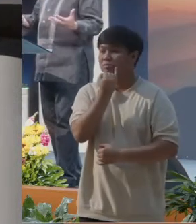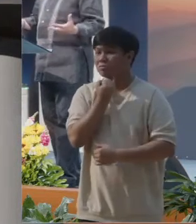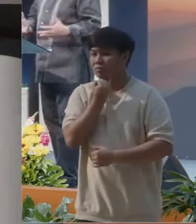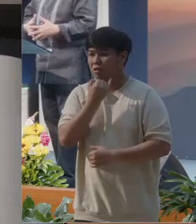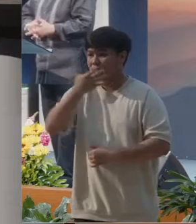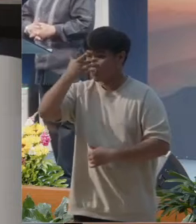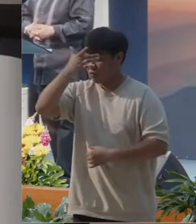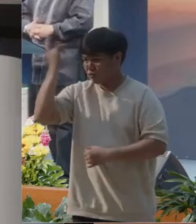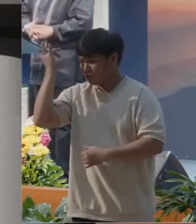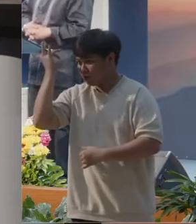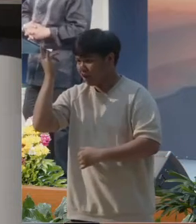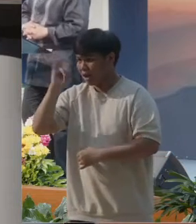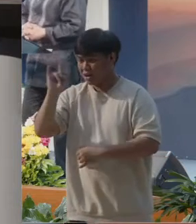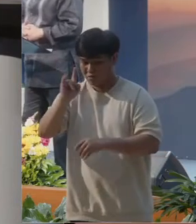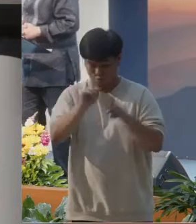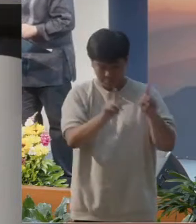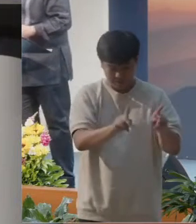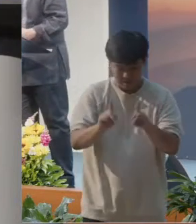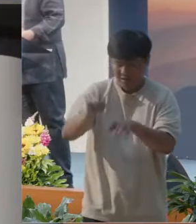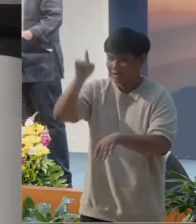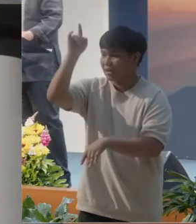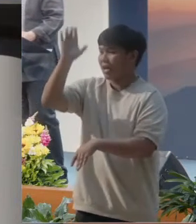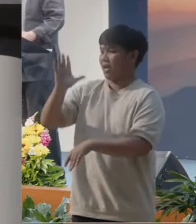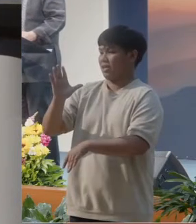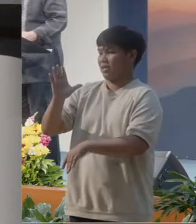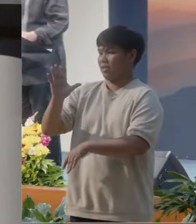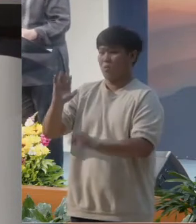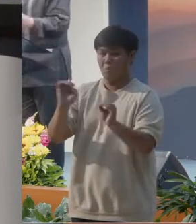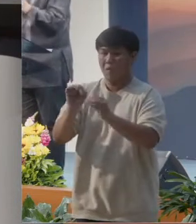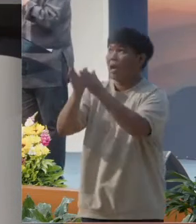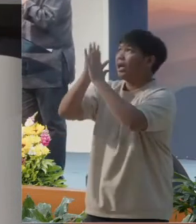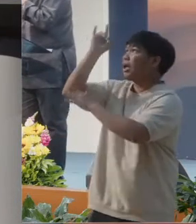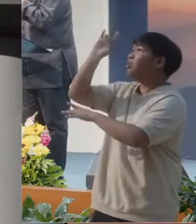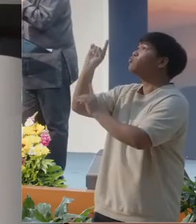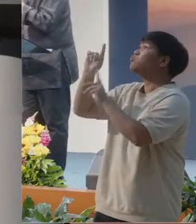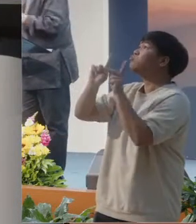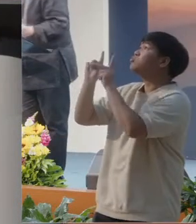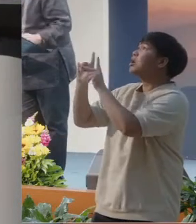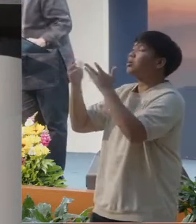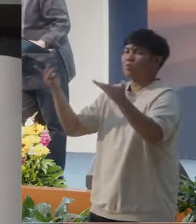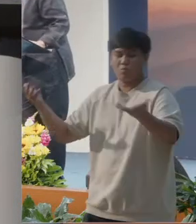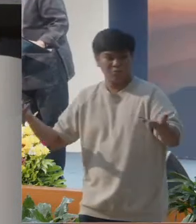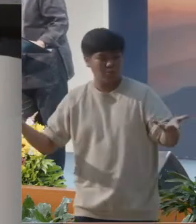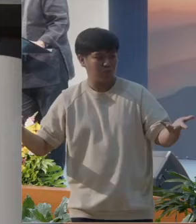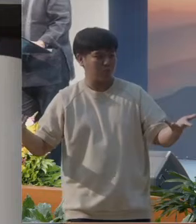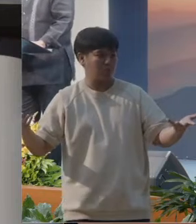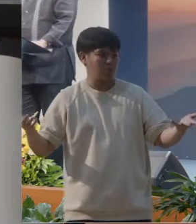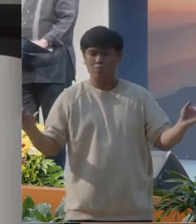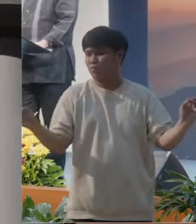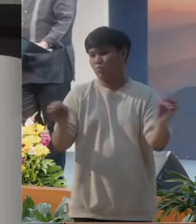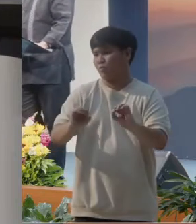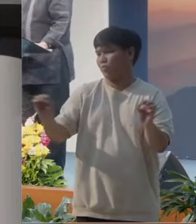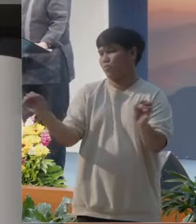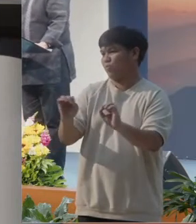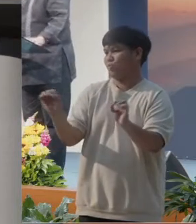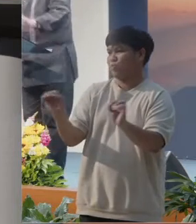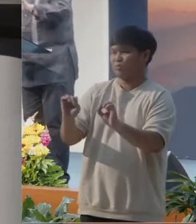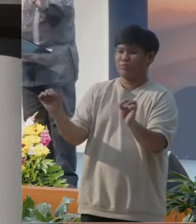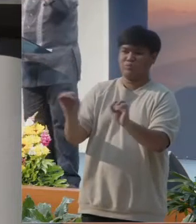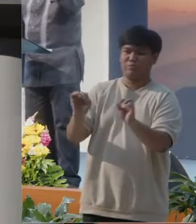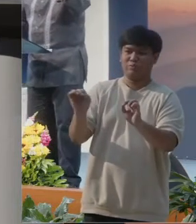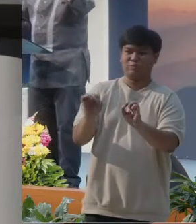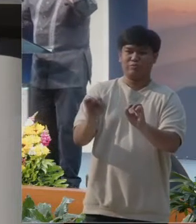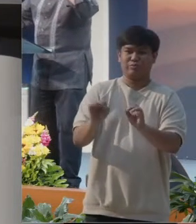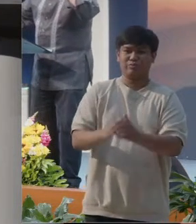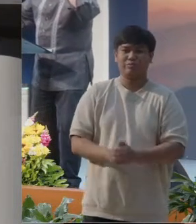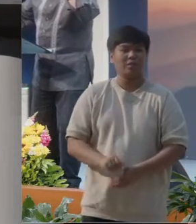nakaligtaan nila ang plano ng Diyos. Nakaligtaan nila ang plano ng Diyos. Tignan po natin kung ano ang ginawa